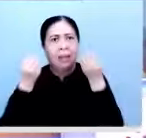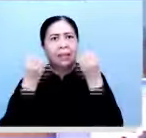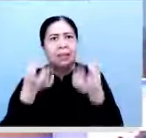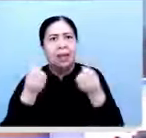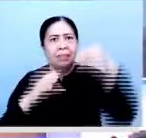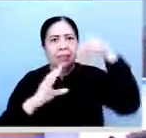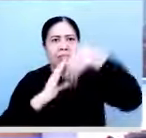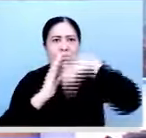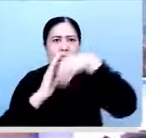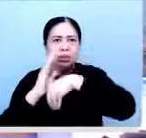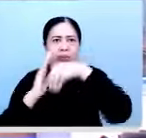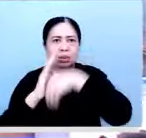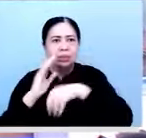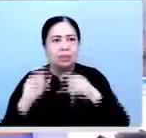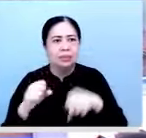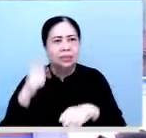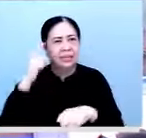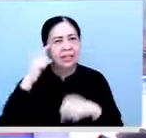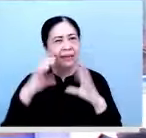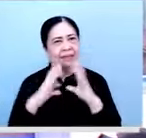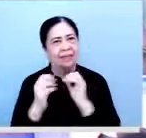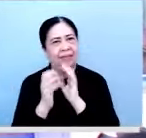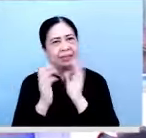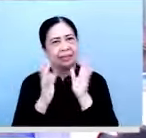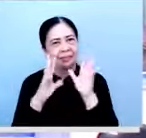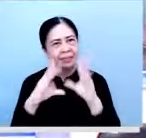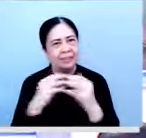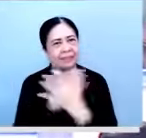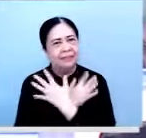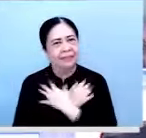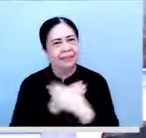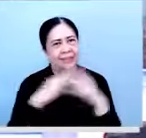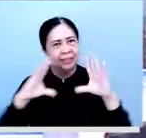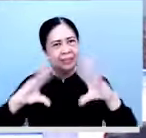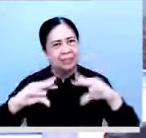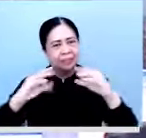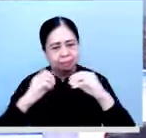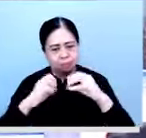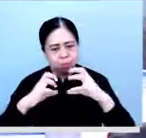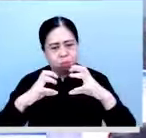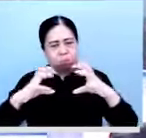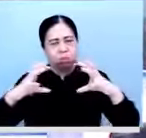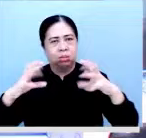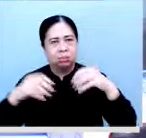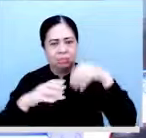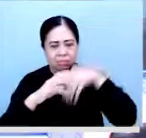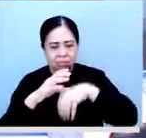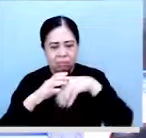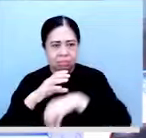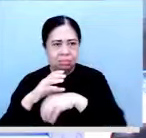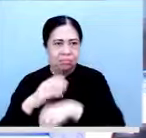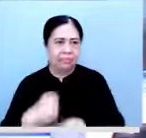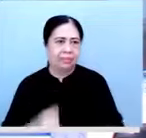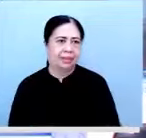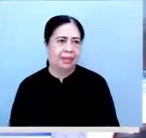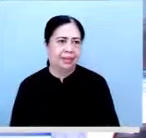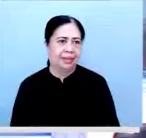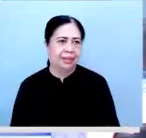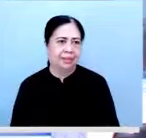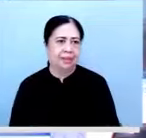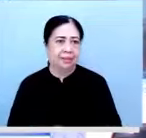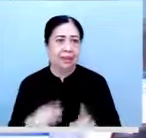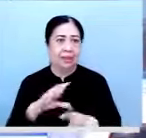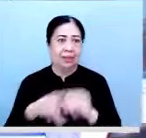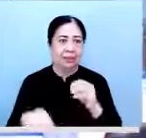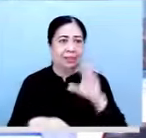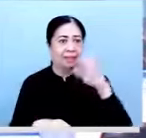loob. I think kasi fluffy siya. Oo, parang fluffy. Yes. Actually, diyan ko pa nga nilagay gamit ko pag lumalabas kami. Cellphone